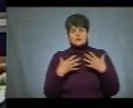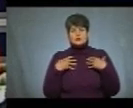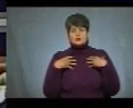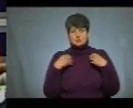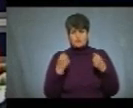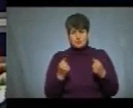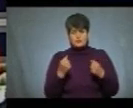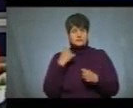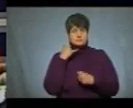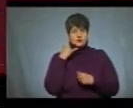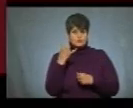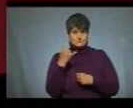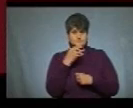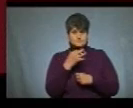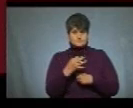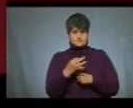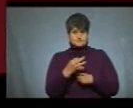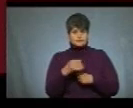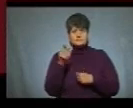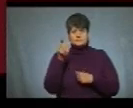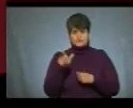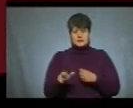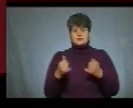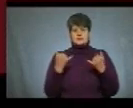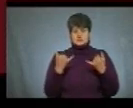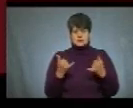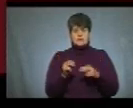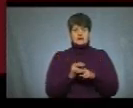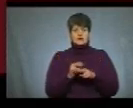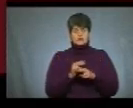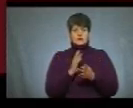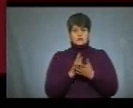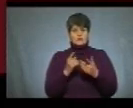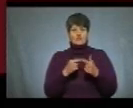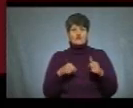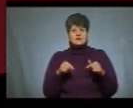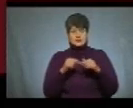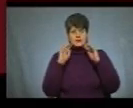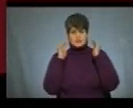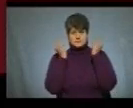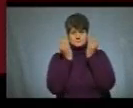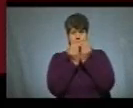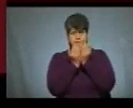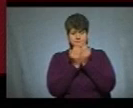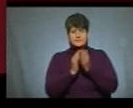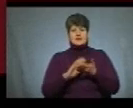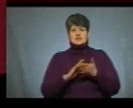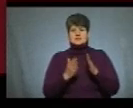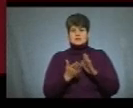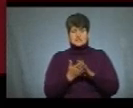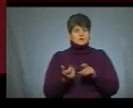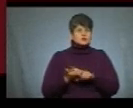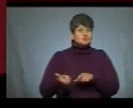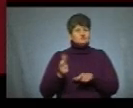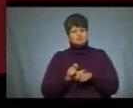прокоментував телефоном. Пацієнт зараз знаходиться на лікуванні у відділенні інтенсивної терапії. Стан розцінюється як